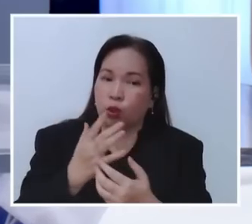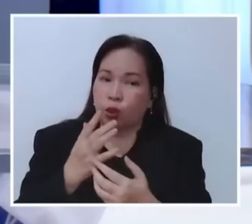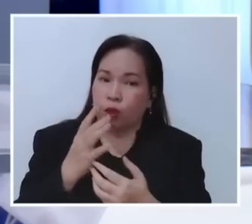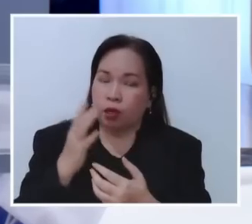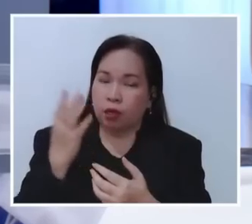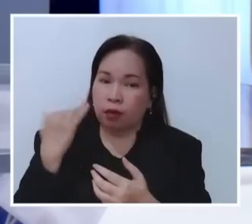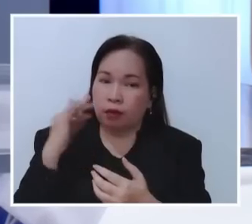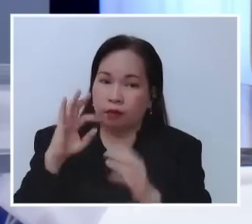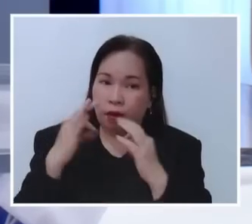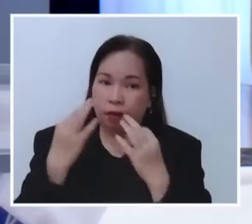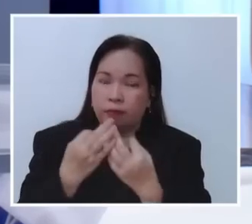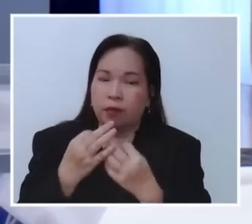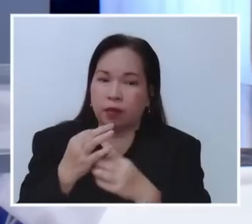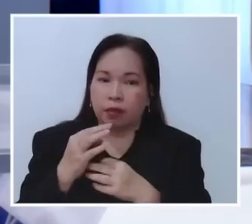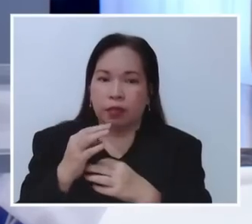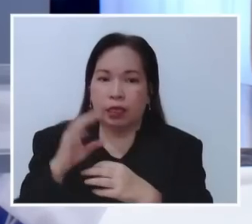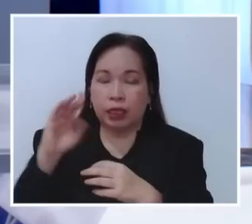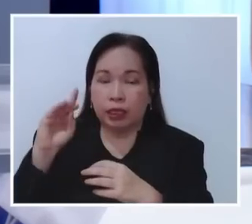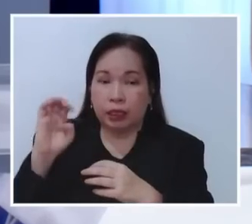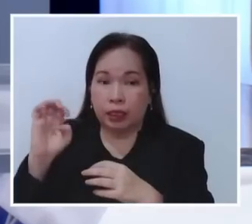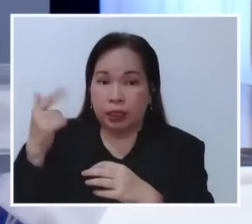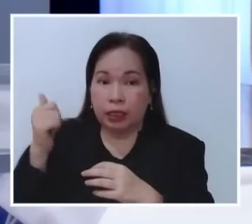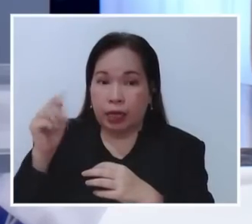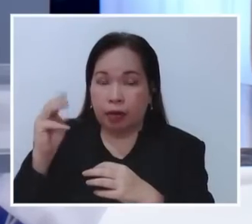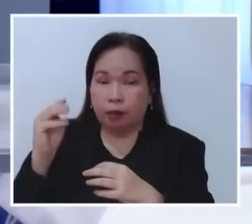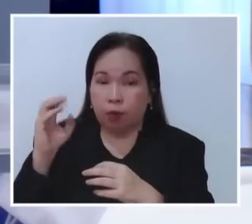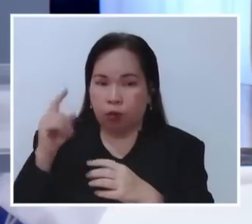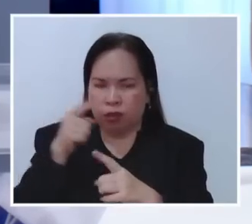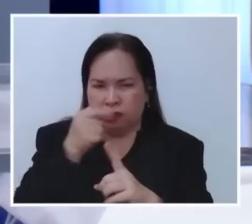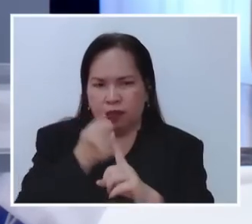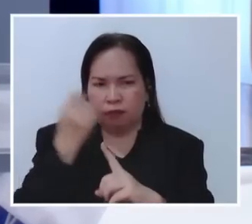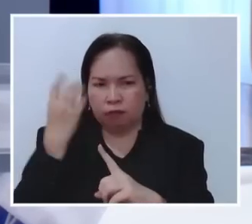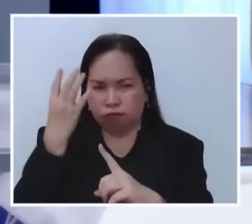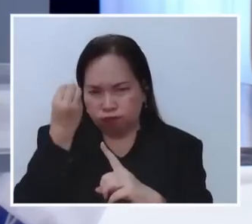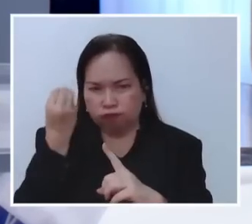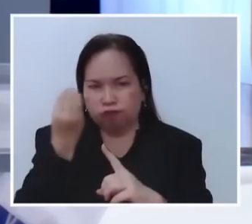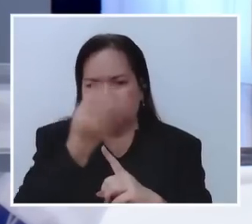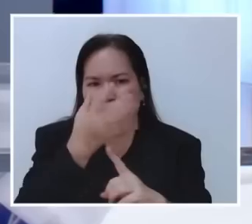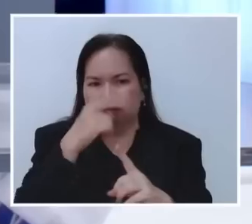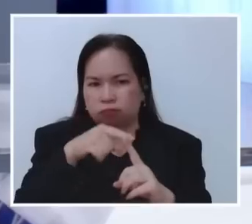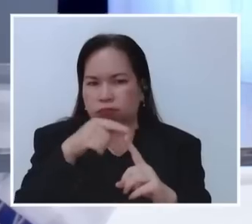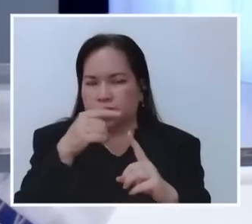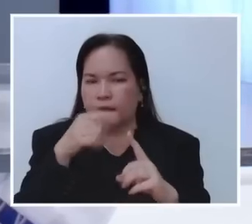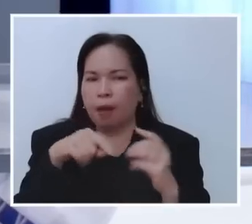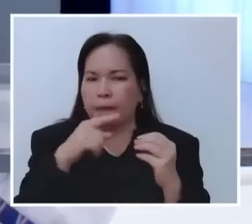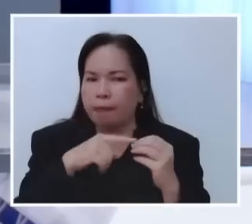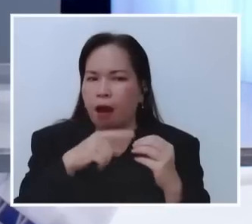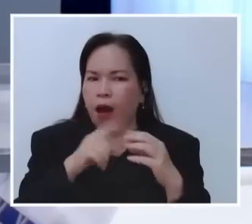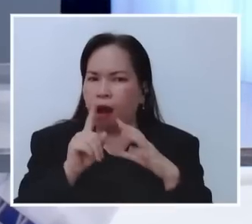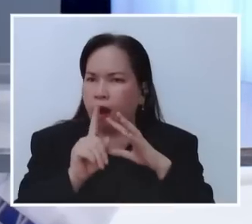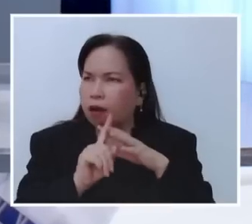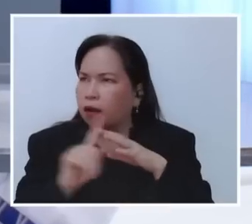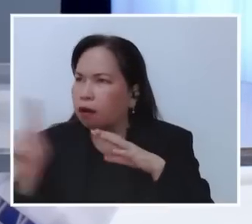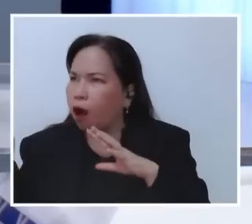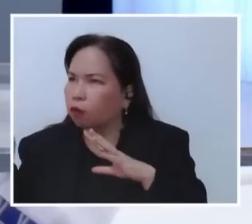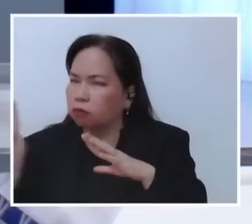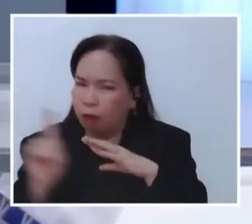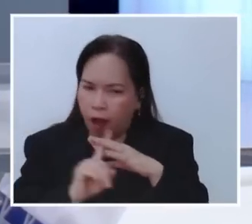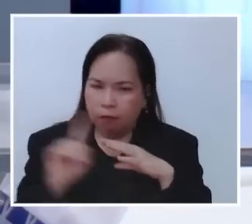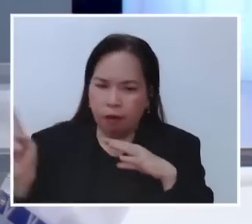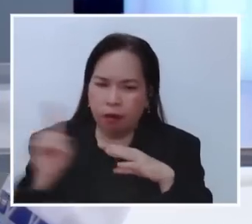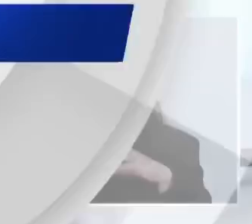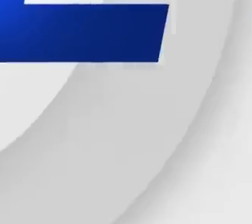siya ang nagparating sa DOJ sa mga pagpuslit ni Dera. Nagpa-patrol, Nico